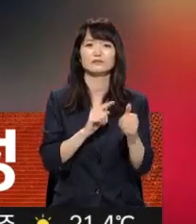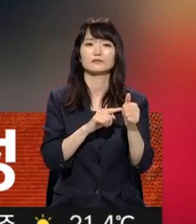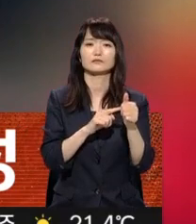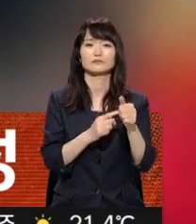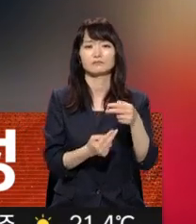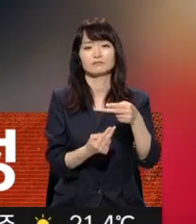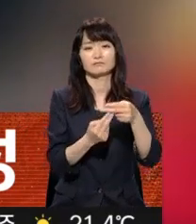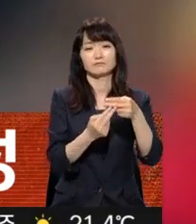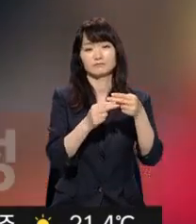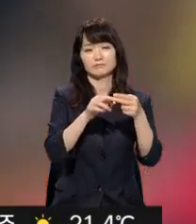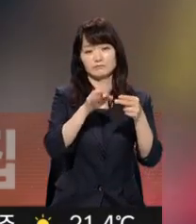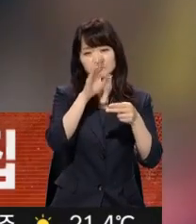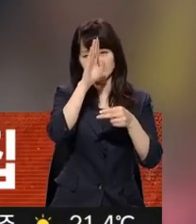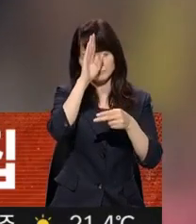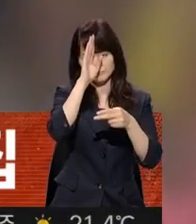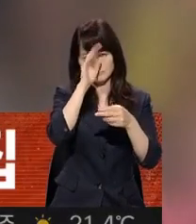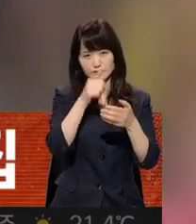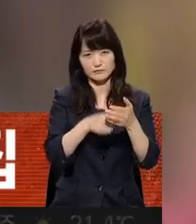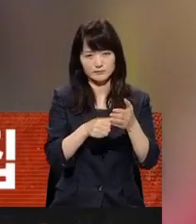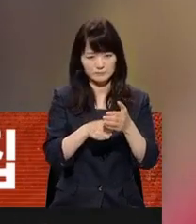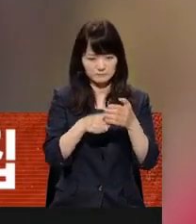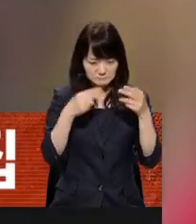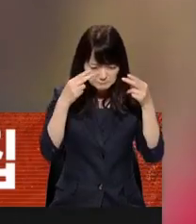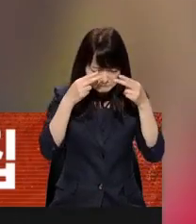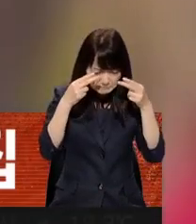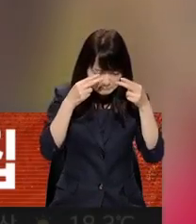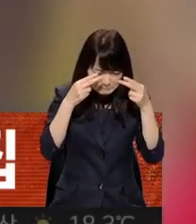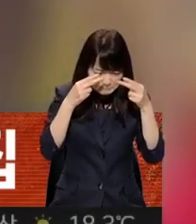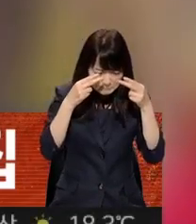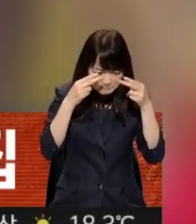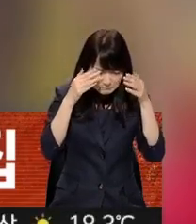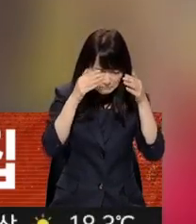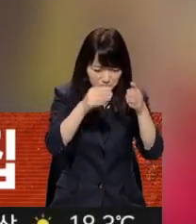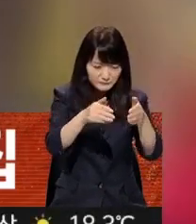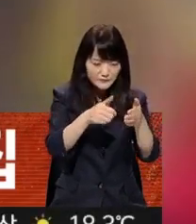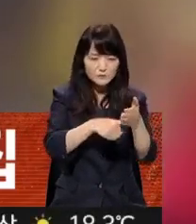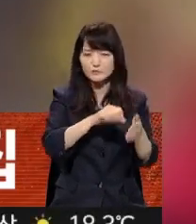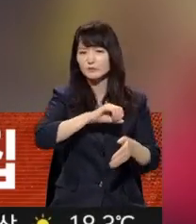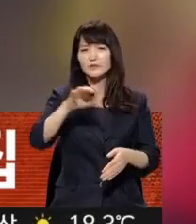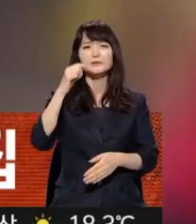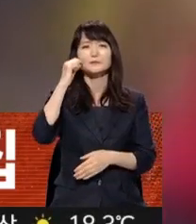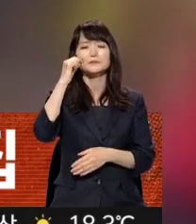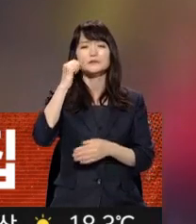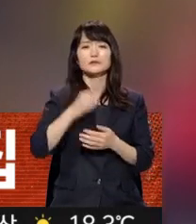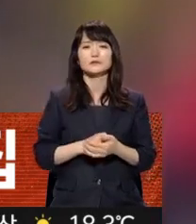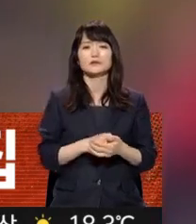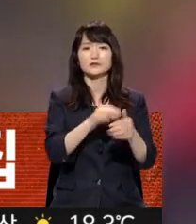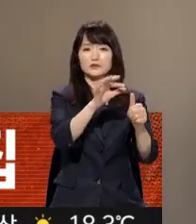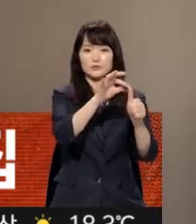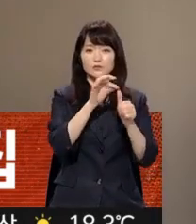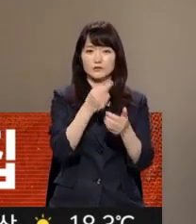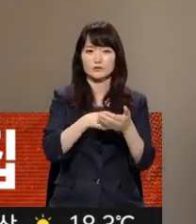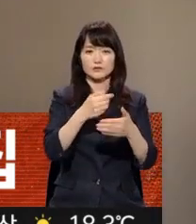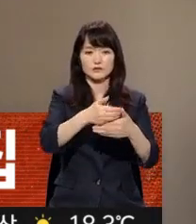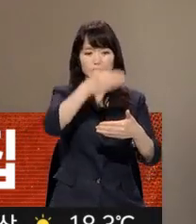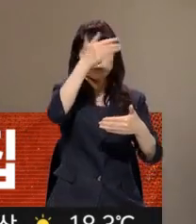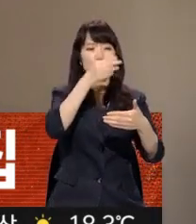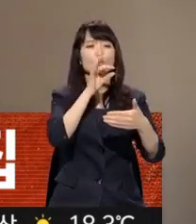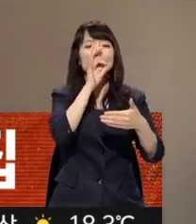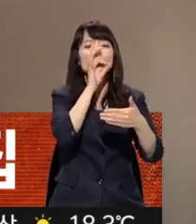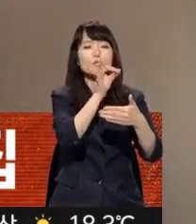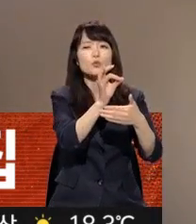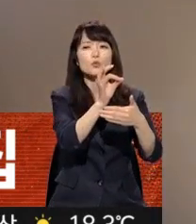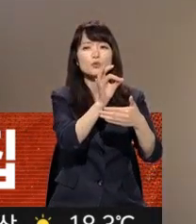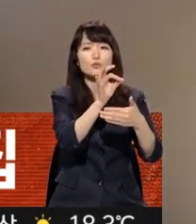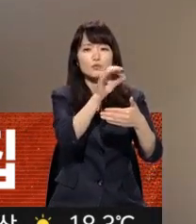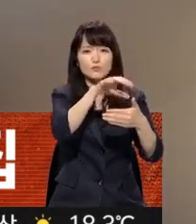일명 저장증후군이라고 하죠. 물건에 집착이 강해 버리지 못하는 증상을 가지고 있었고요. 결국 구조를 위해서 저렇게 벽에 구멍을